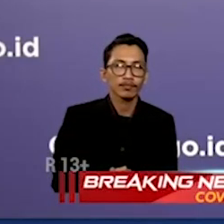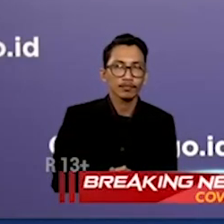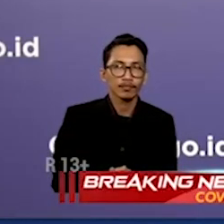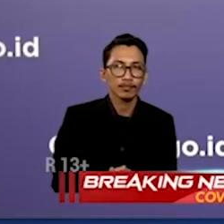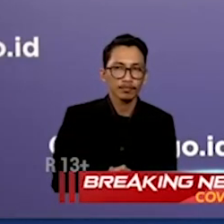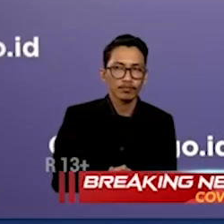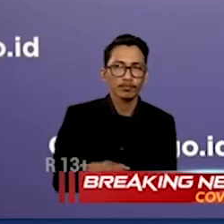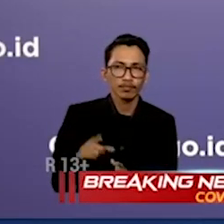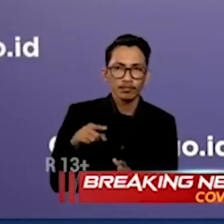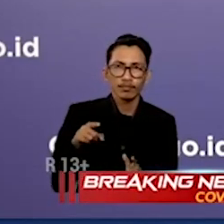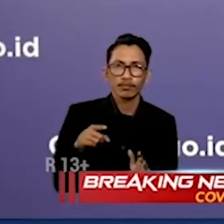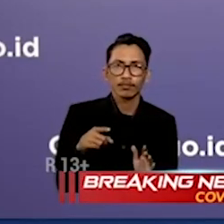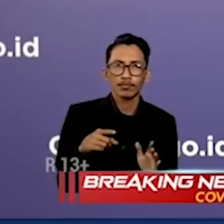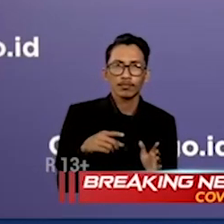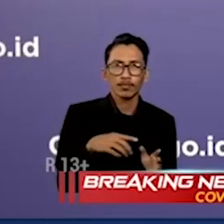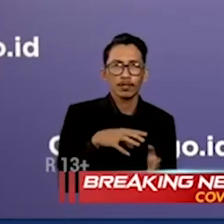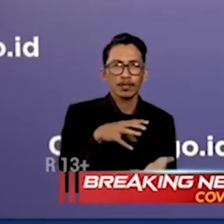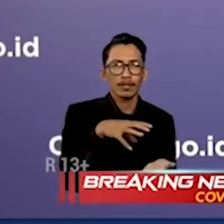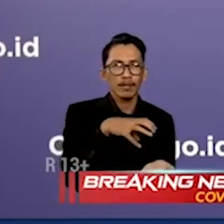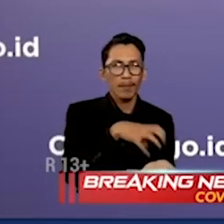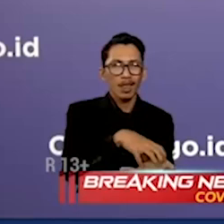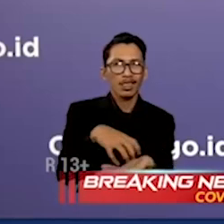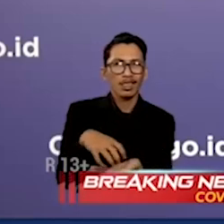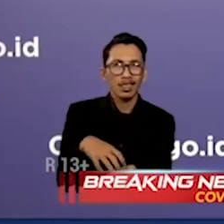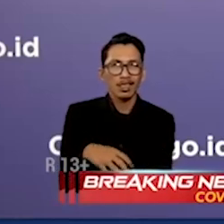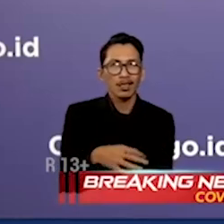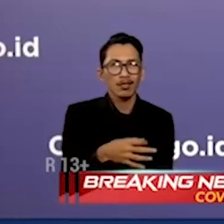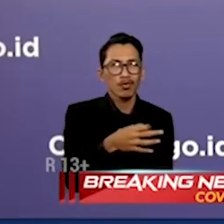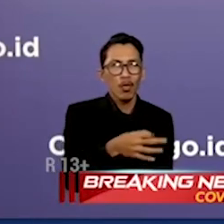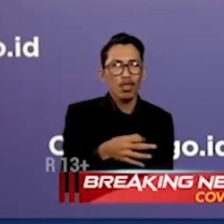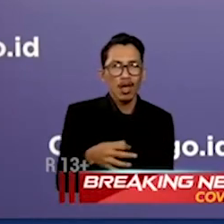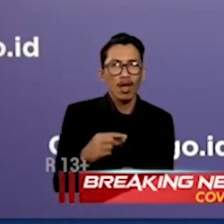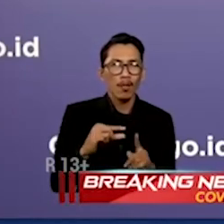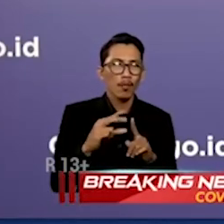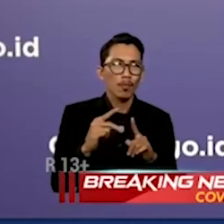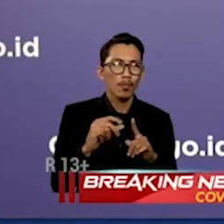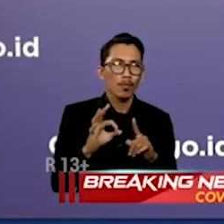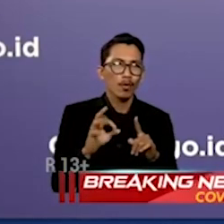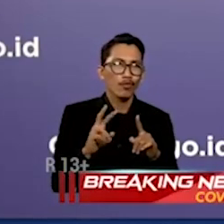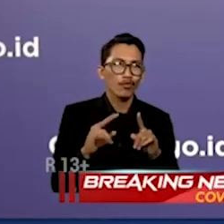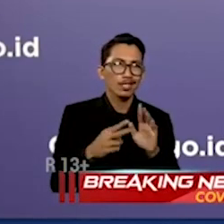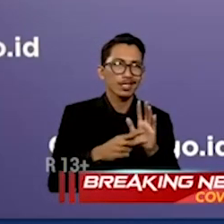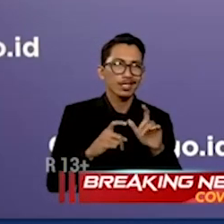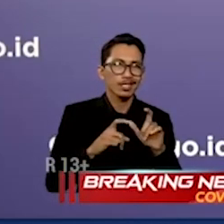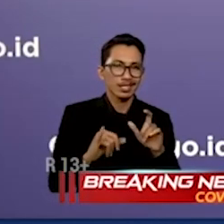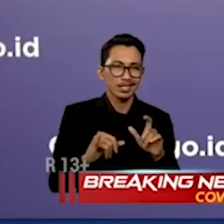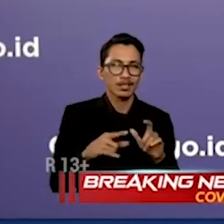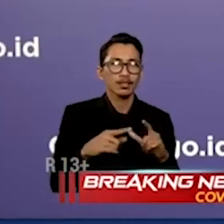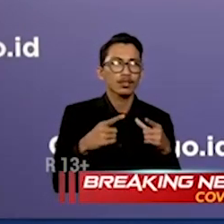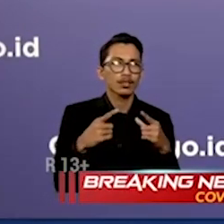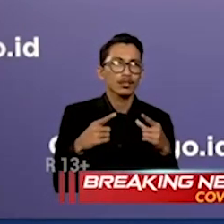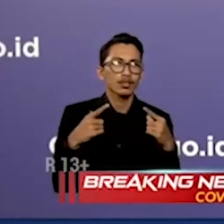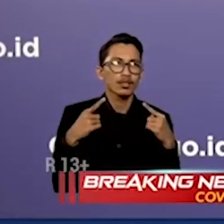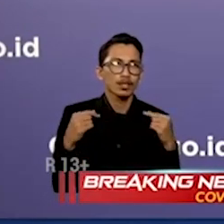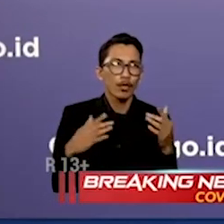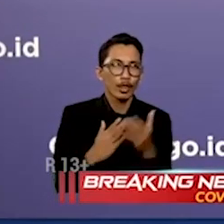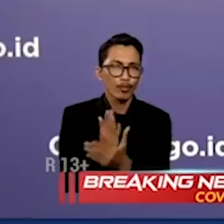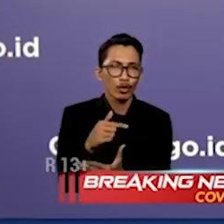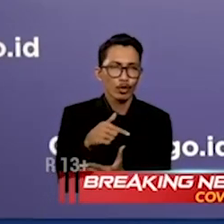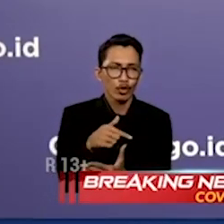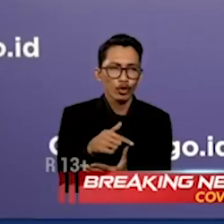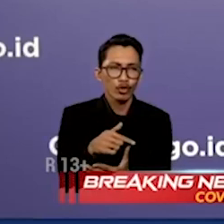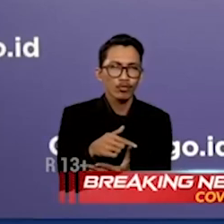pada beberapa provinsi yang masih cenderung tinggi diantaranya adalah Jawa Timur hari ini melaporkan